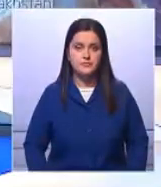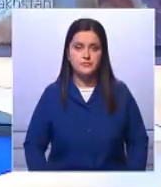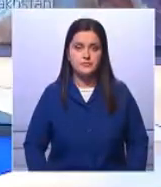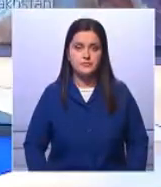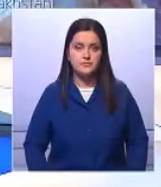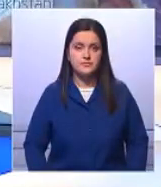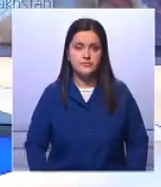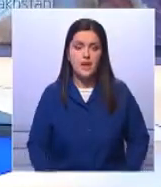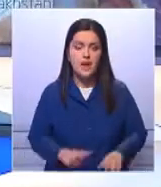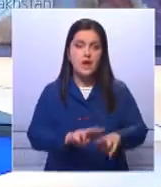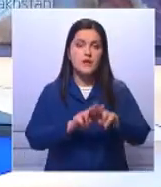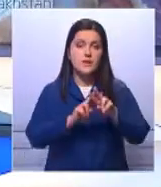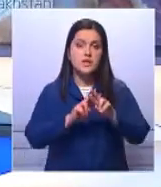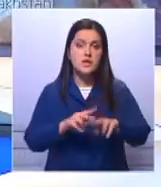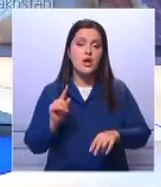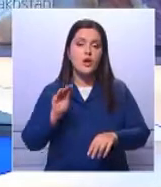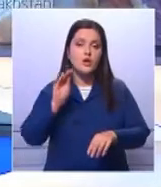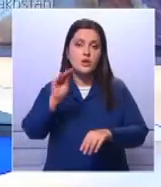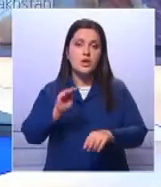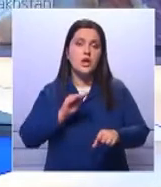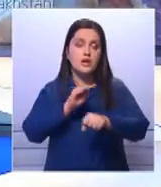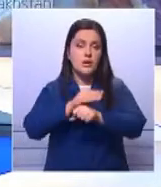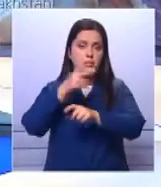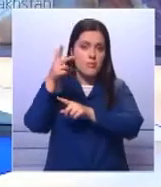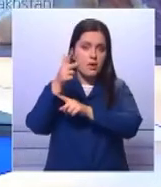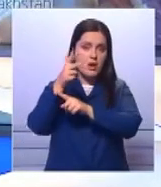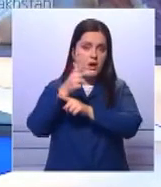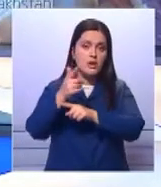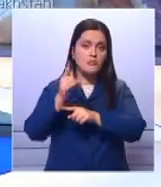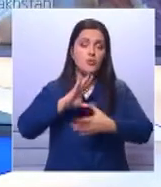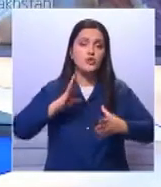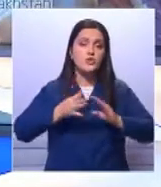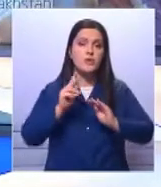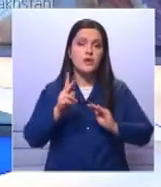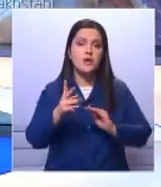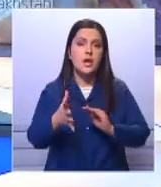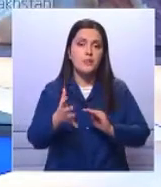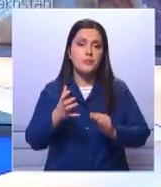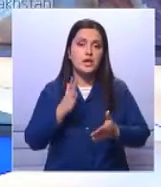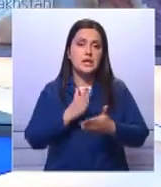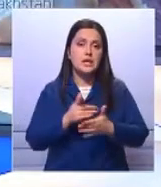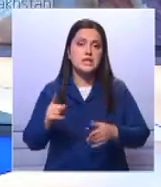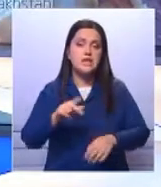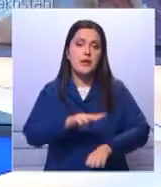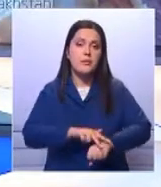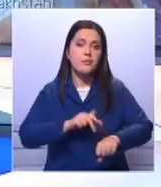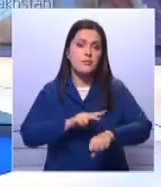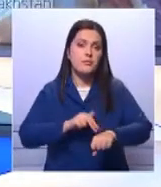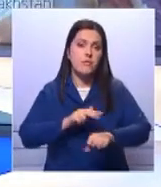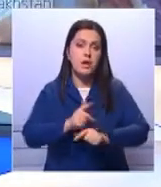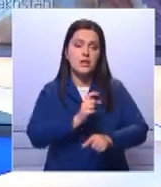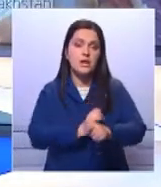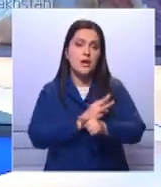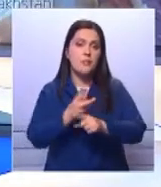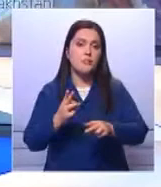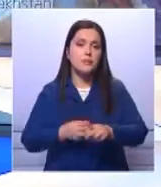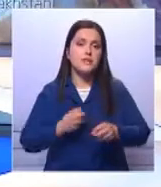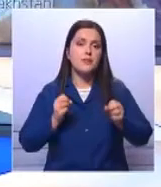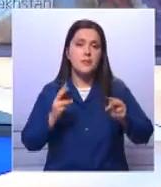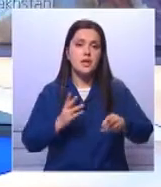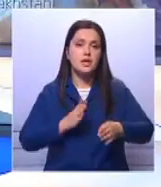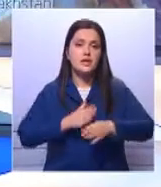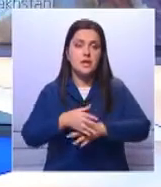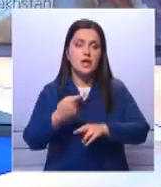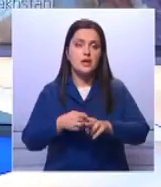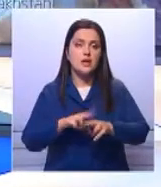И последнее. В столице устанавливают дополнительные камеры слежения. Всего их будет более 2500. Таким образом, правоохранители готовятся